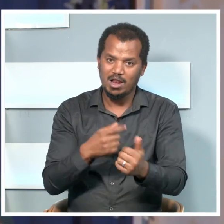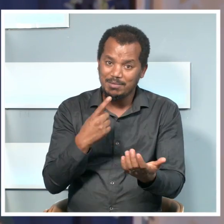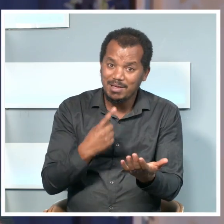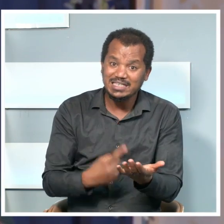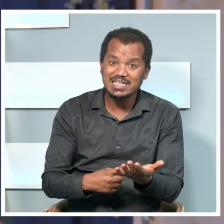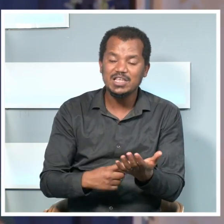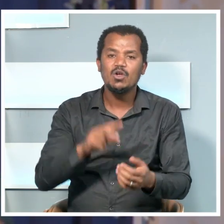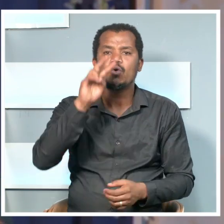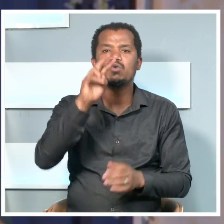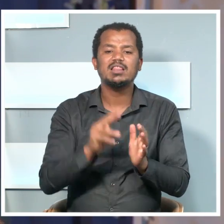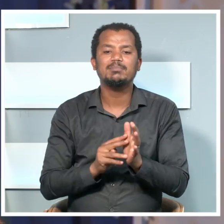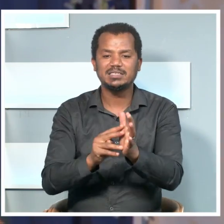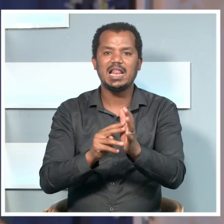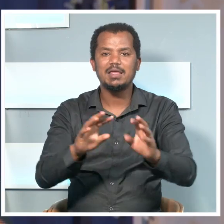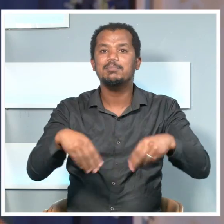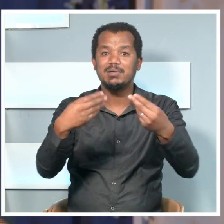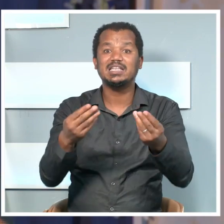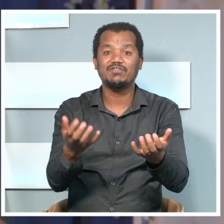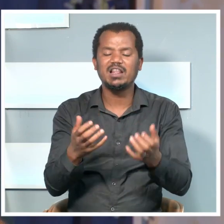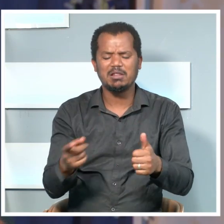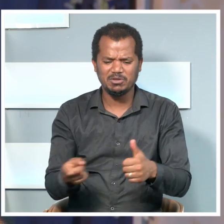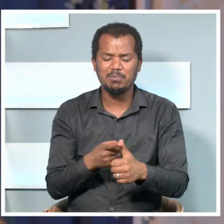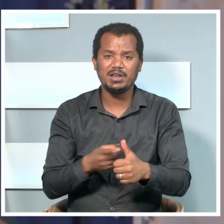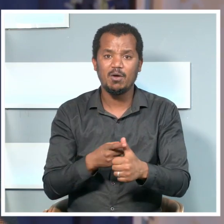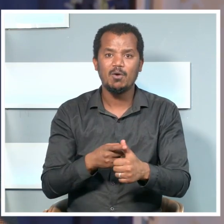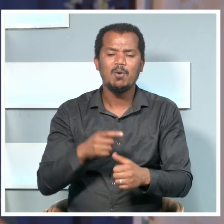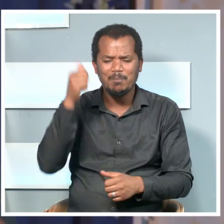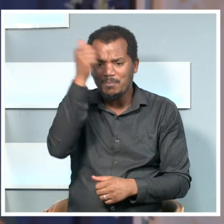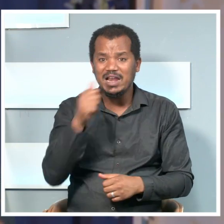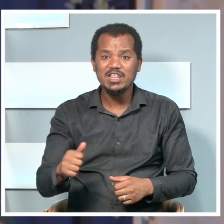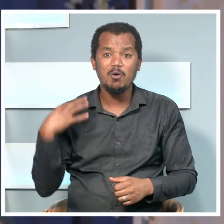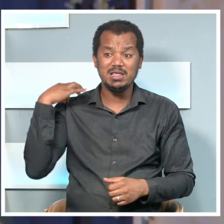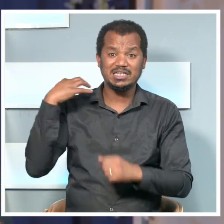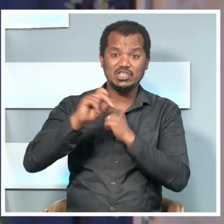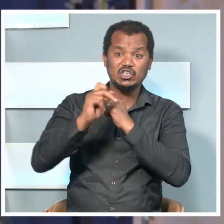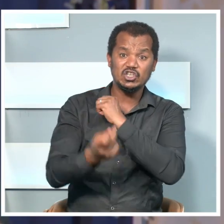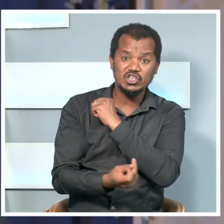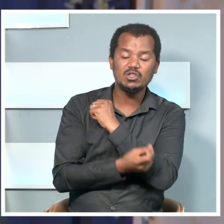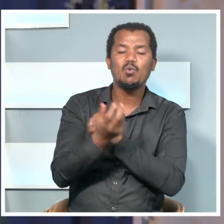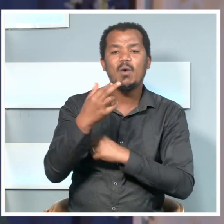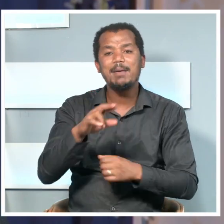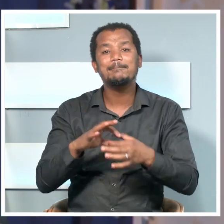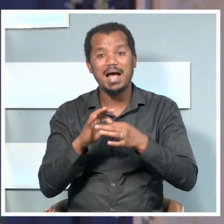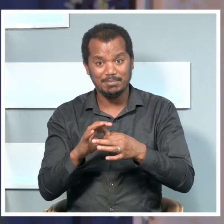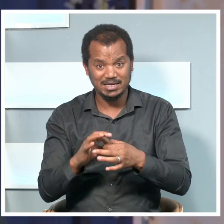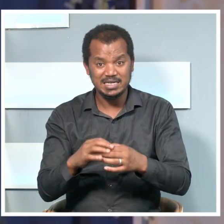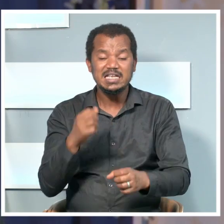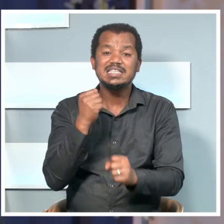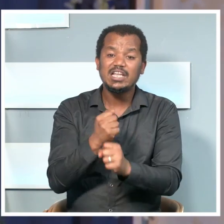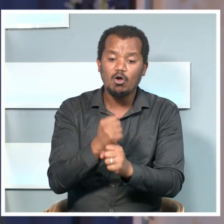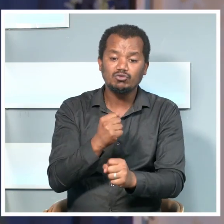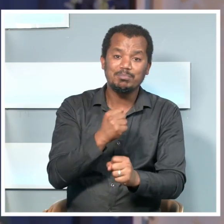ለዚህ ሁለት ምሳሌዎችን ማሳየት ፈልጋለሁ። የመጀመሪያው ማንኛውም የሲቪል ማህበረሰብ ድርጅት ወይንም ማህበር